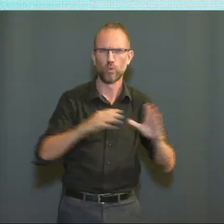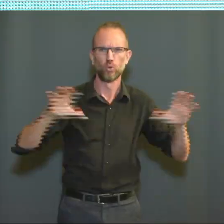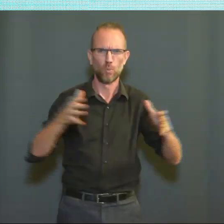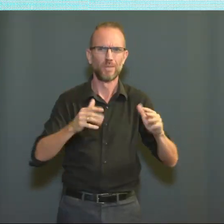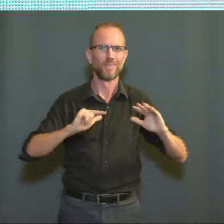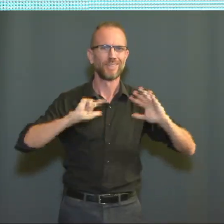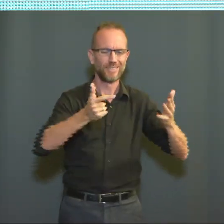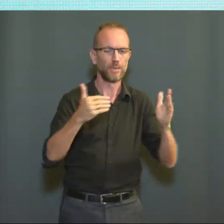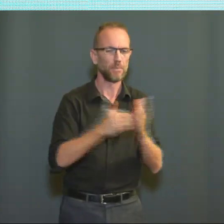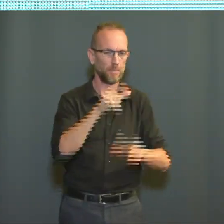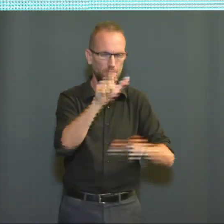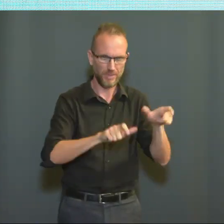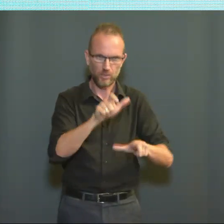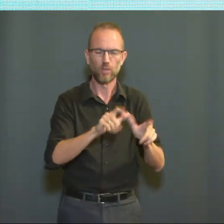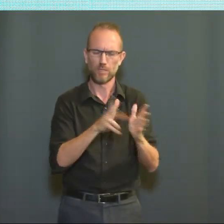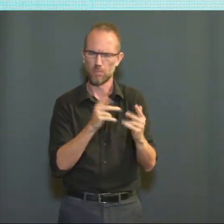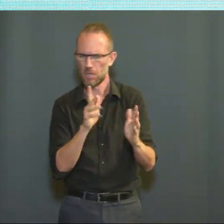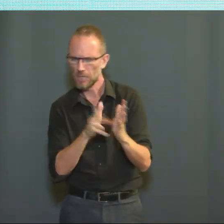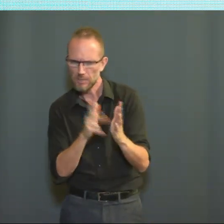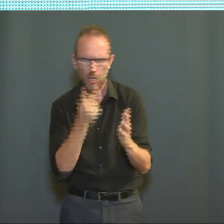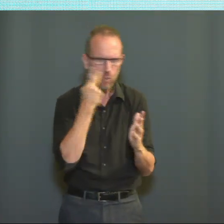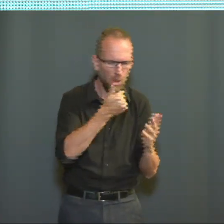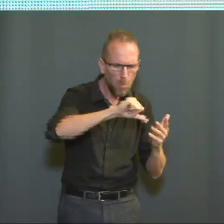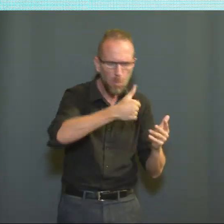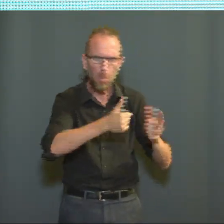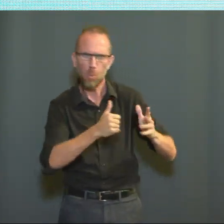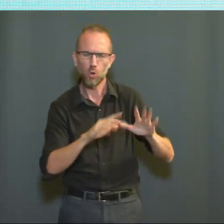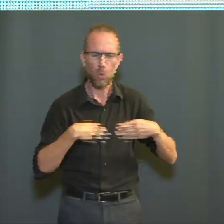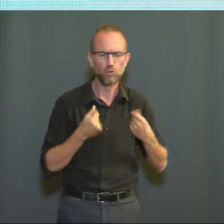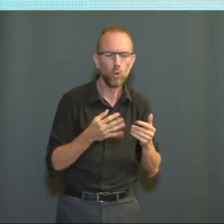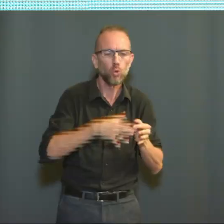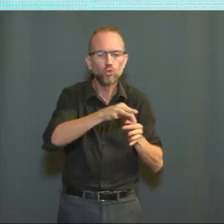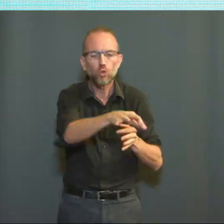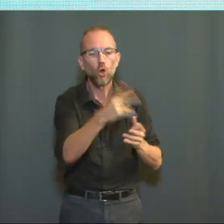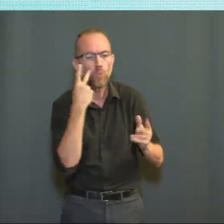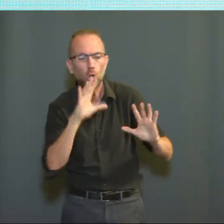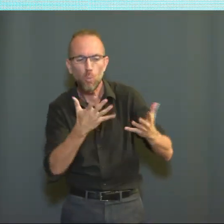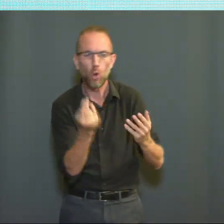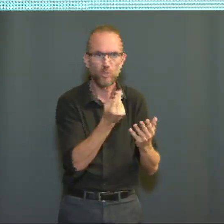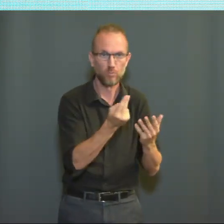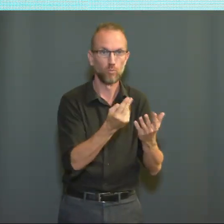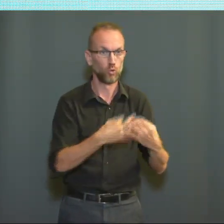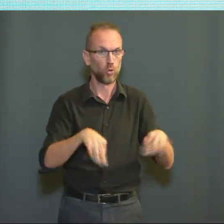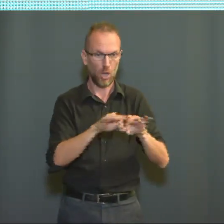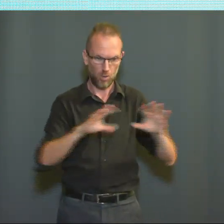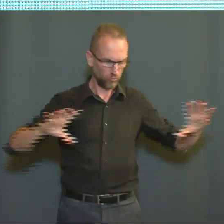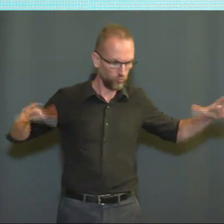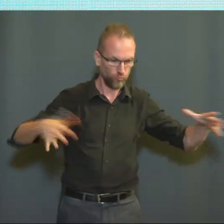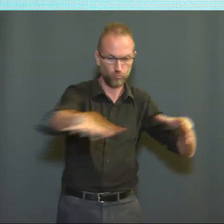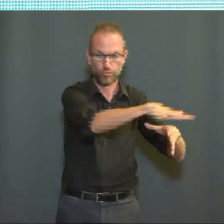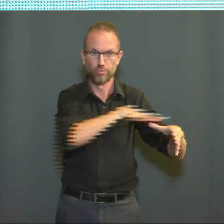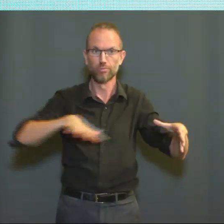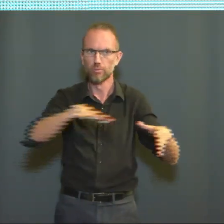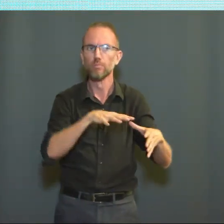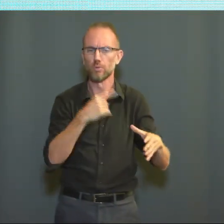leur vie quotidienne. Nous obtenons un score de 4 sur 5 de ces utilisateurs, ce qui nous rend